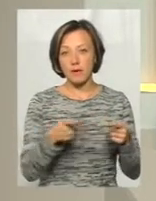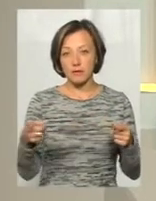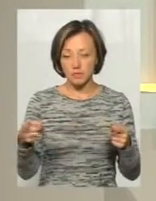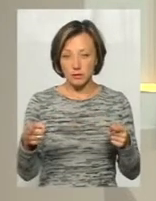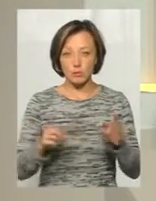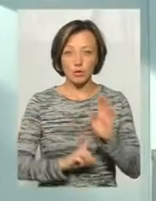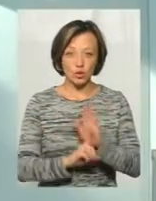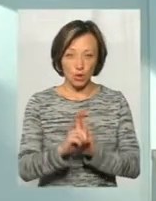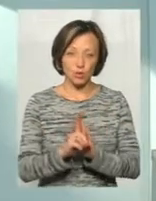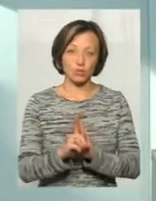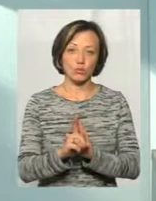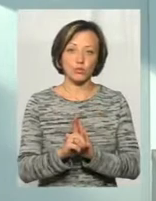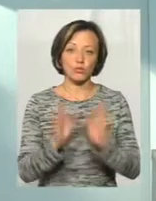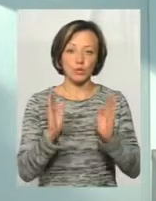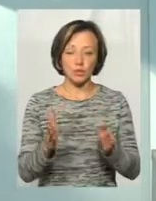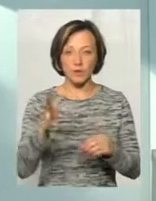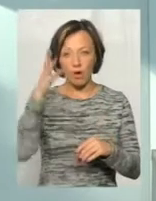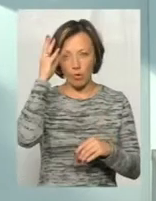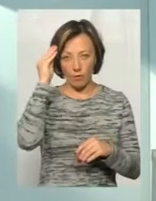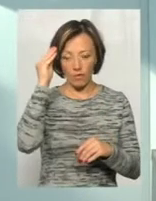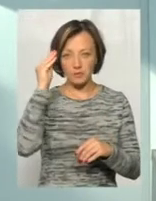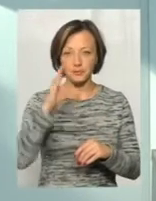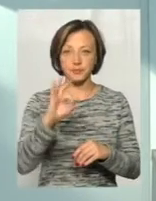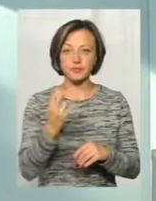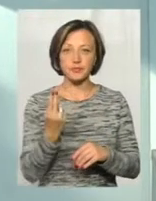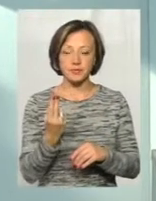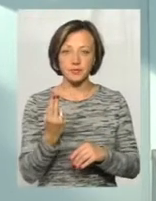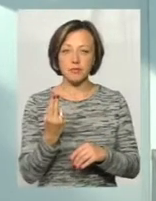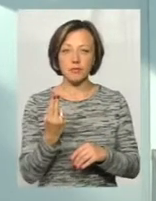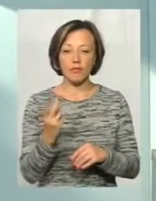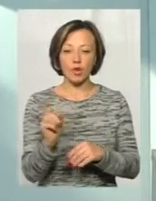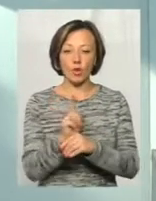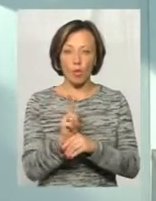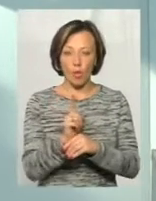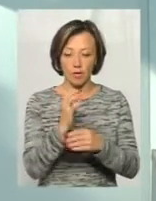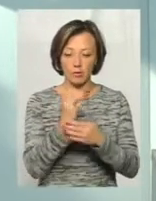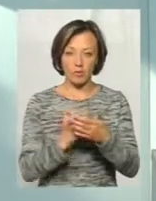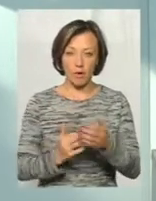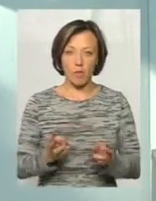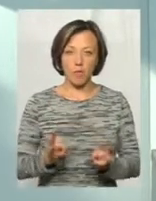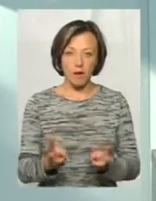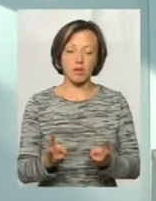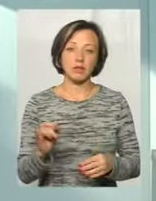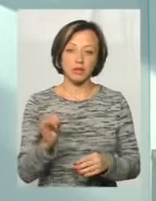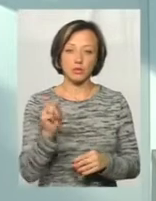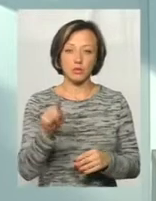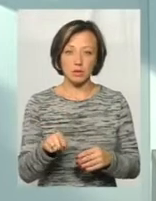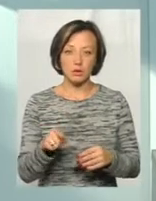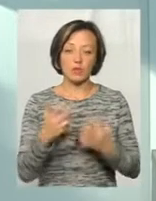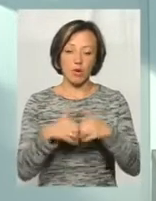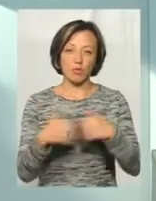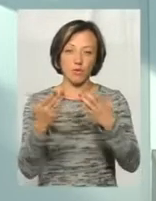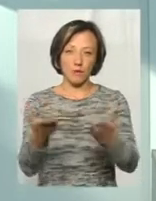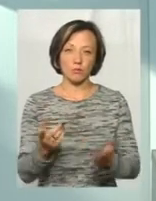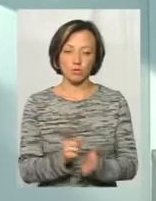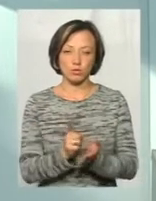опалювального періоду, буде врахована соціальний норматив опалення, і тоді вже більшість громадян